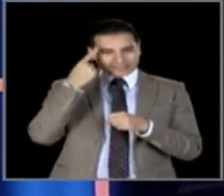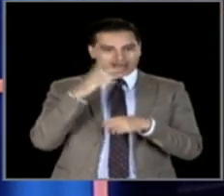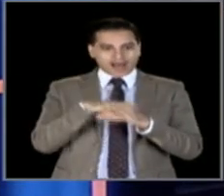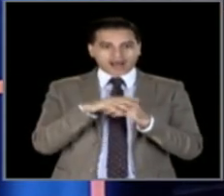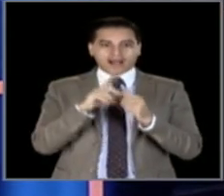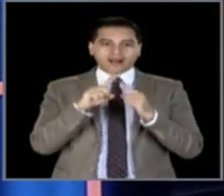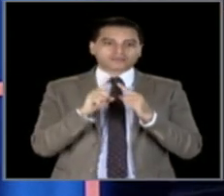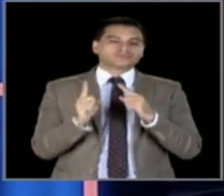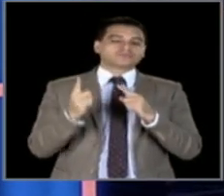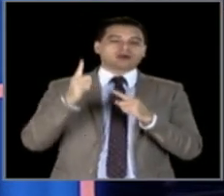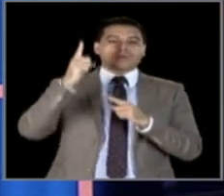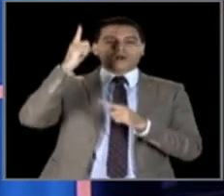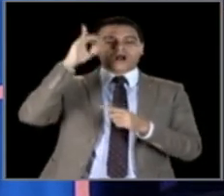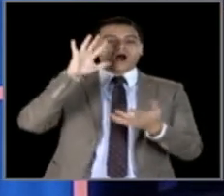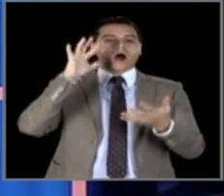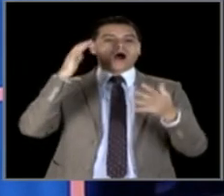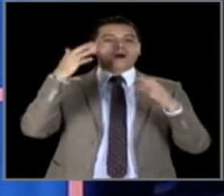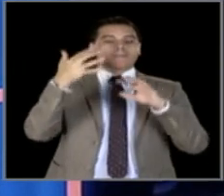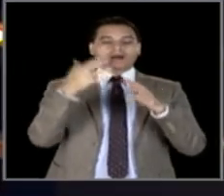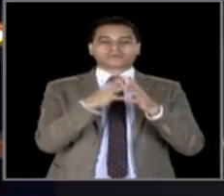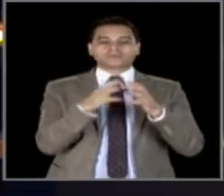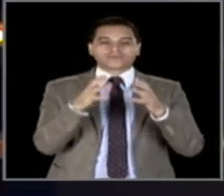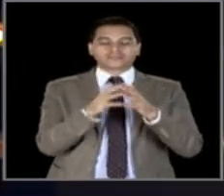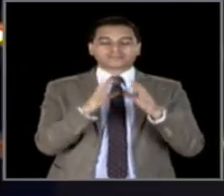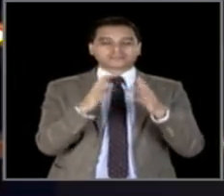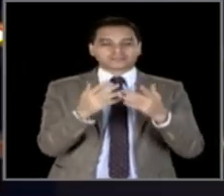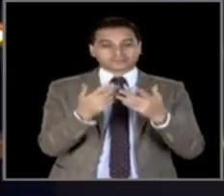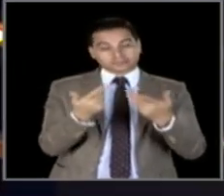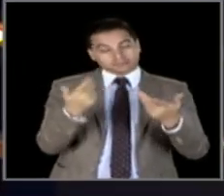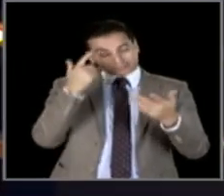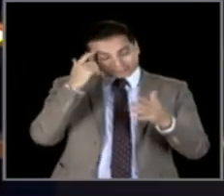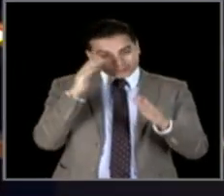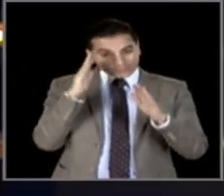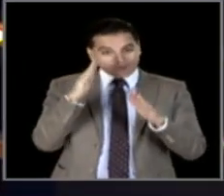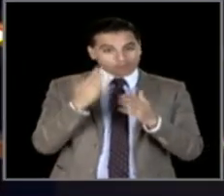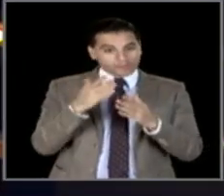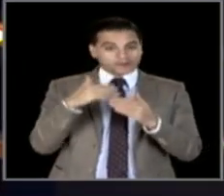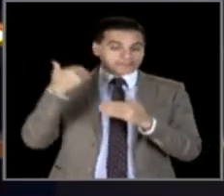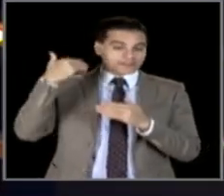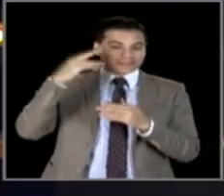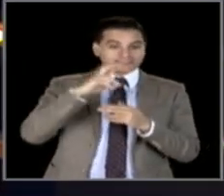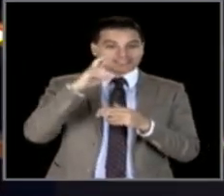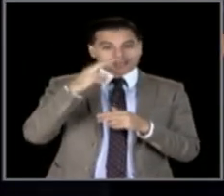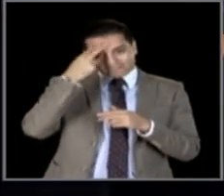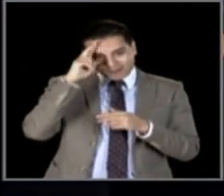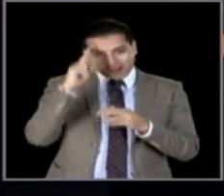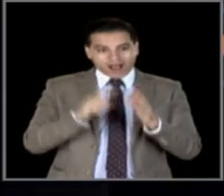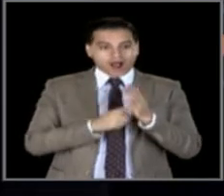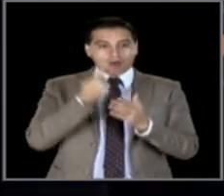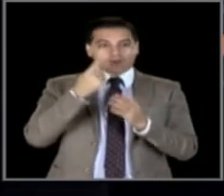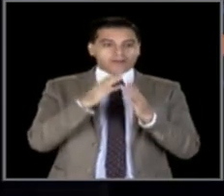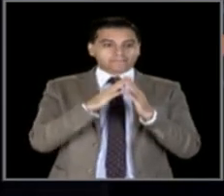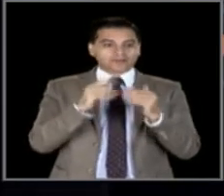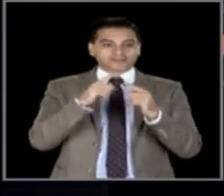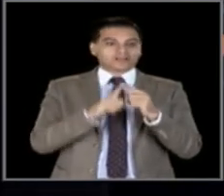بتطلع على القمر دي، نحط النظام بتاعها كده يعني. محدش عارف في يوم من الايام نسال عنك في العباقره مين اول مصري طلع على القمر؟ ليه